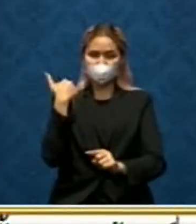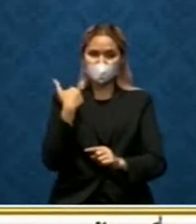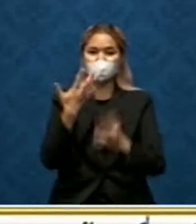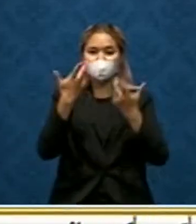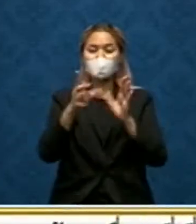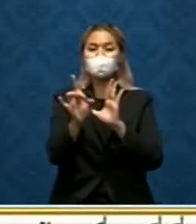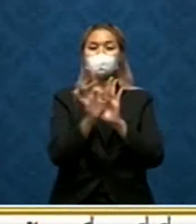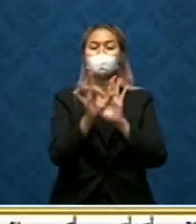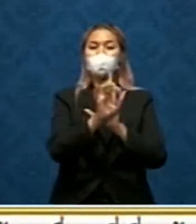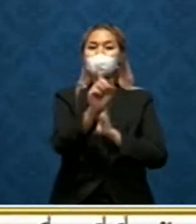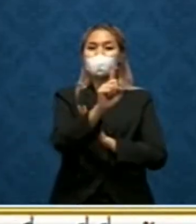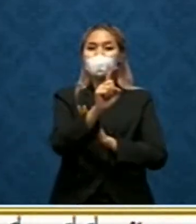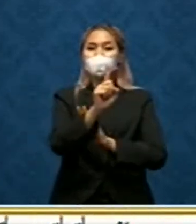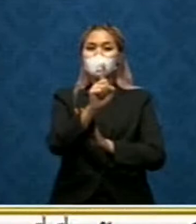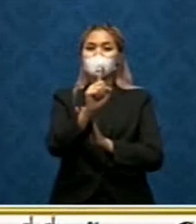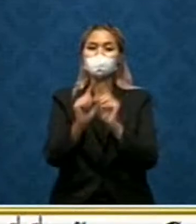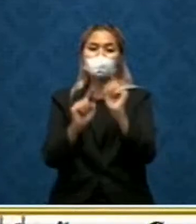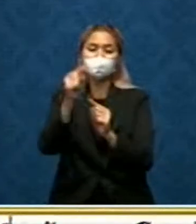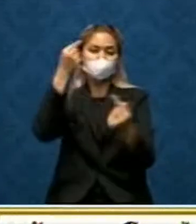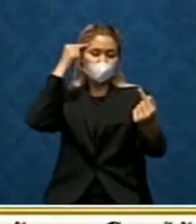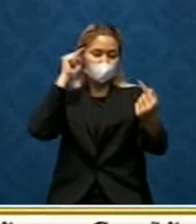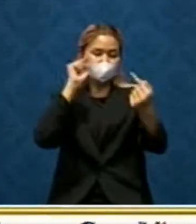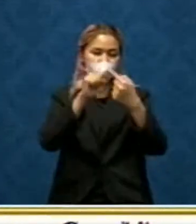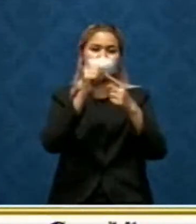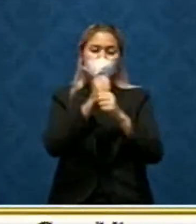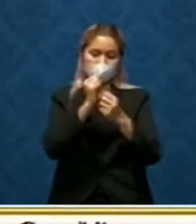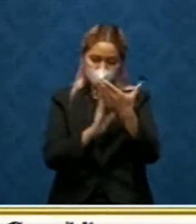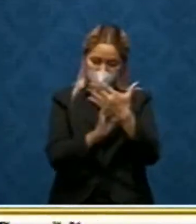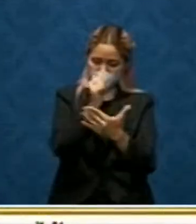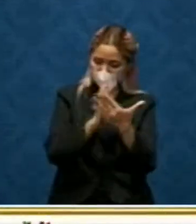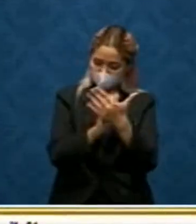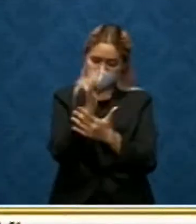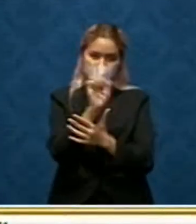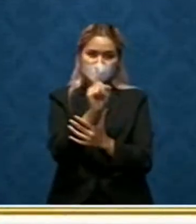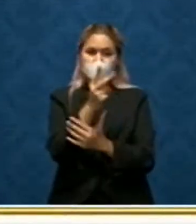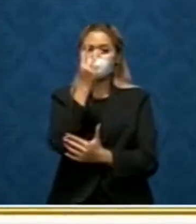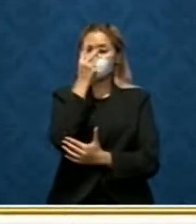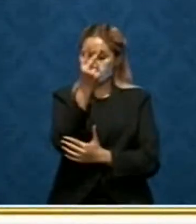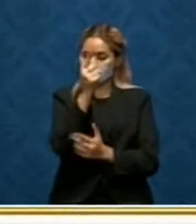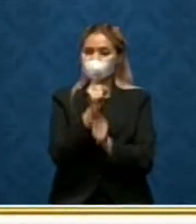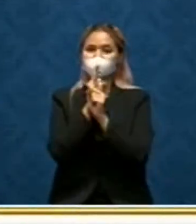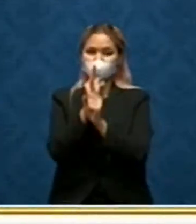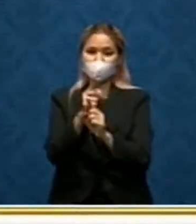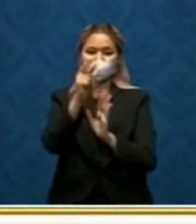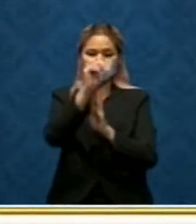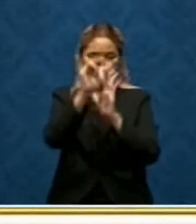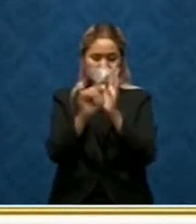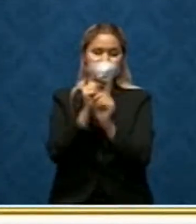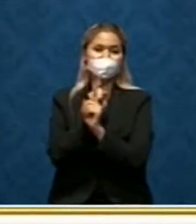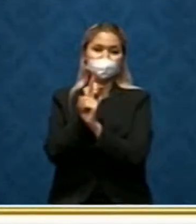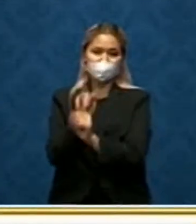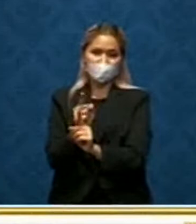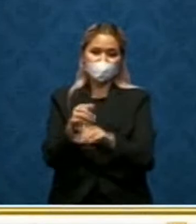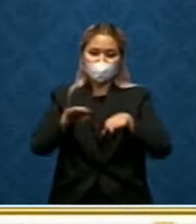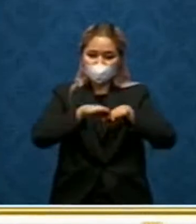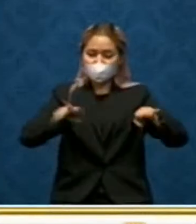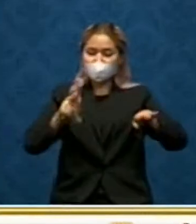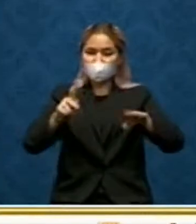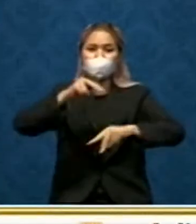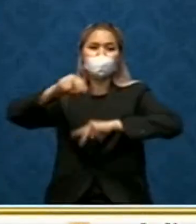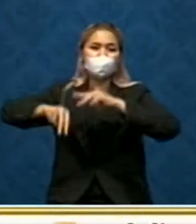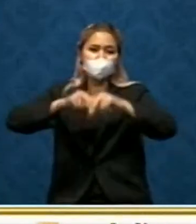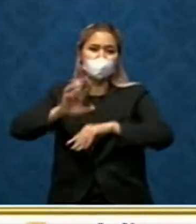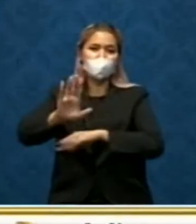และทายที่สุดันจะเป็ตวชีวัวว่าคุทำงานสำเร็จไมได้สำเร็ ก็เอานโยบายนี่แะ มาเป็นเก็ตัสอบ